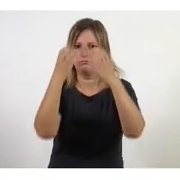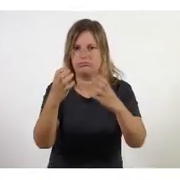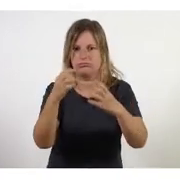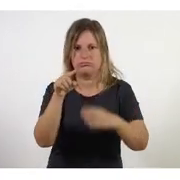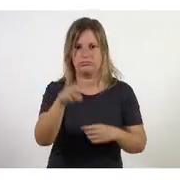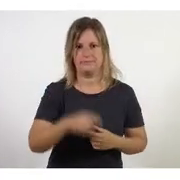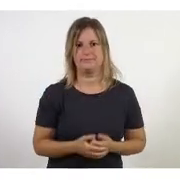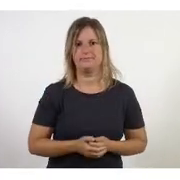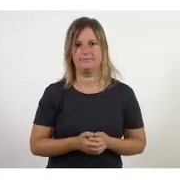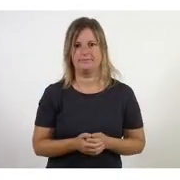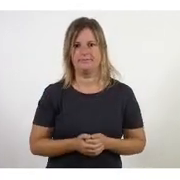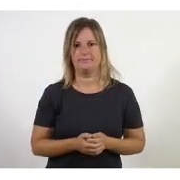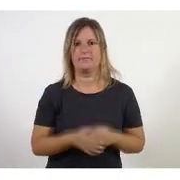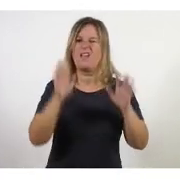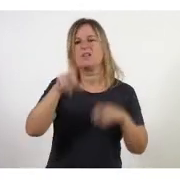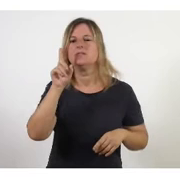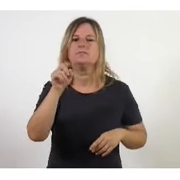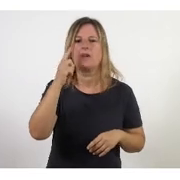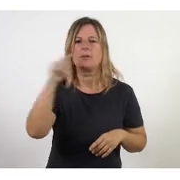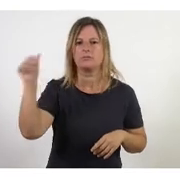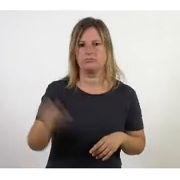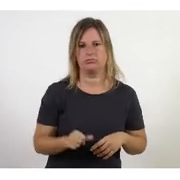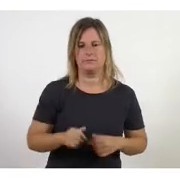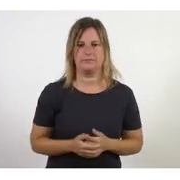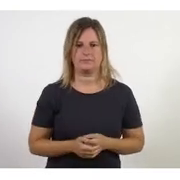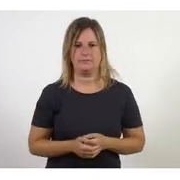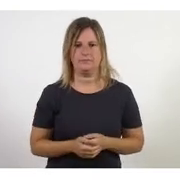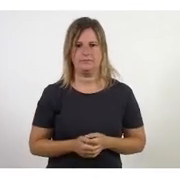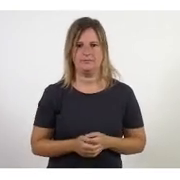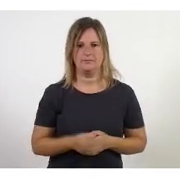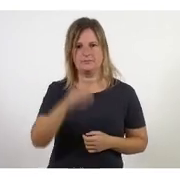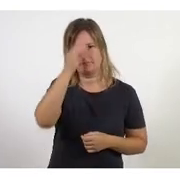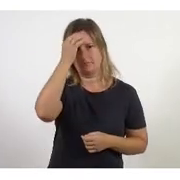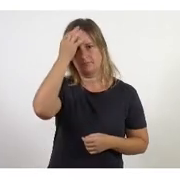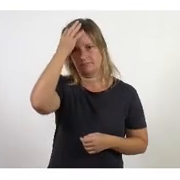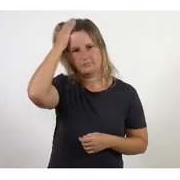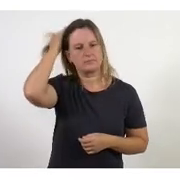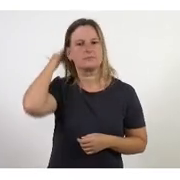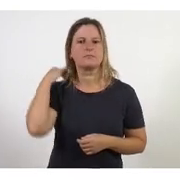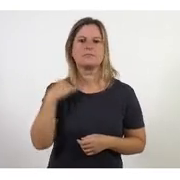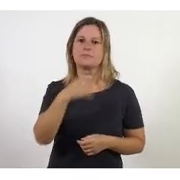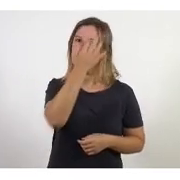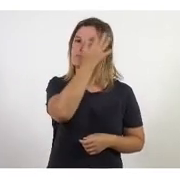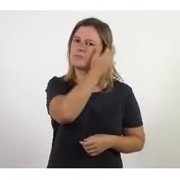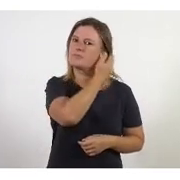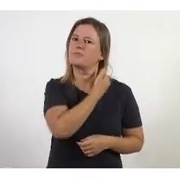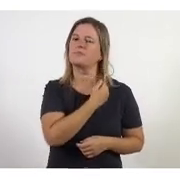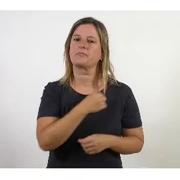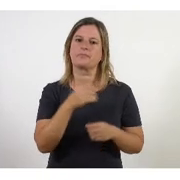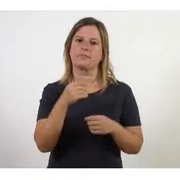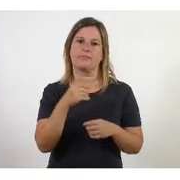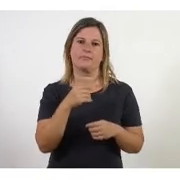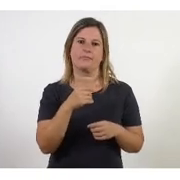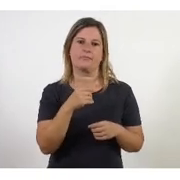ho mira i acaba fent clic per acabar de llegir la notícia completa. Segon tipus de vídeo. Vale?